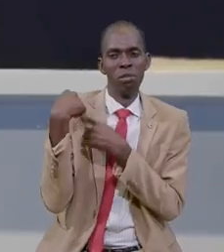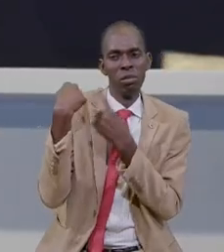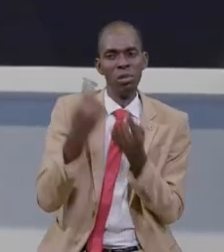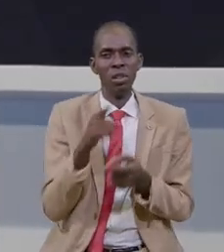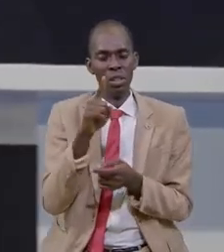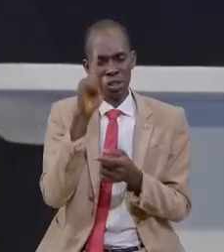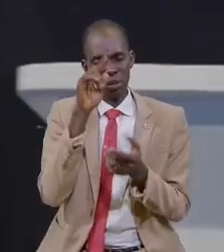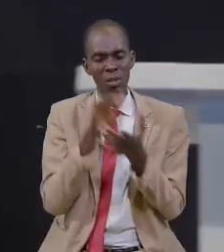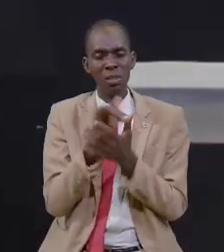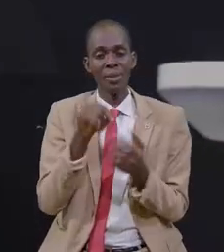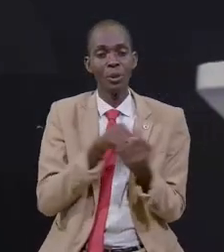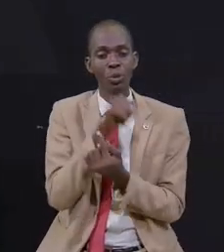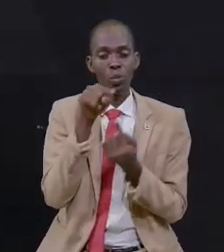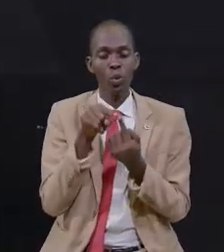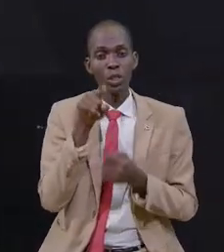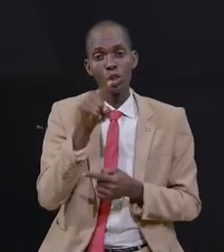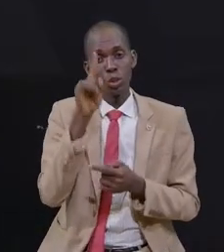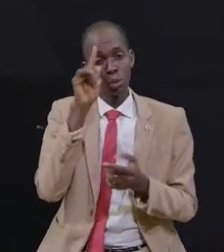crois, quand tu crois,